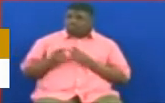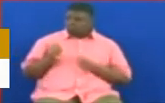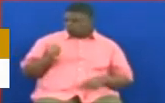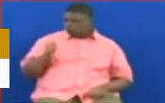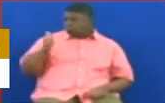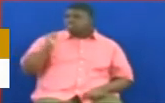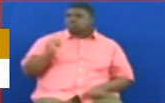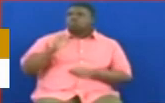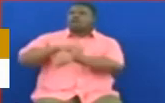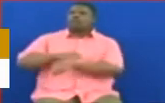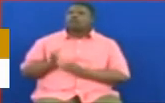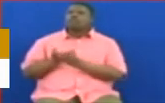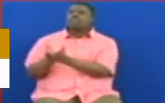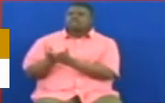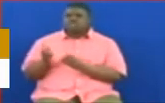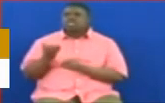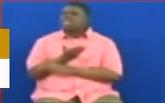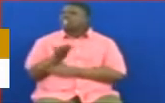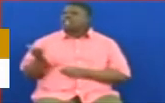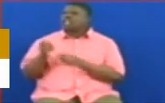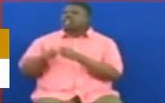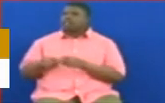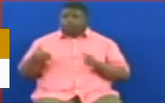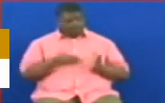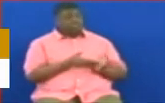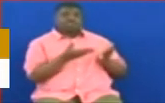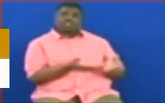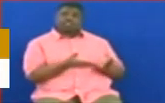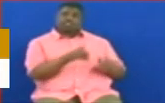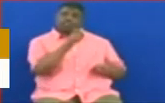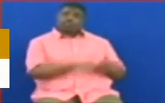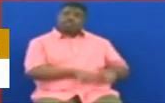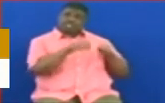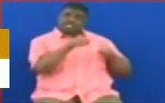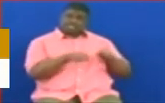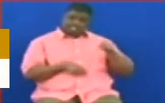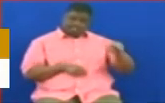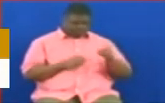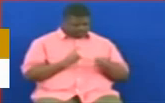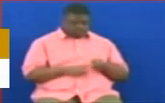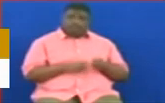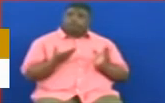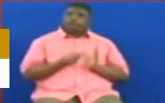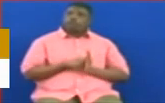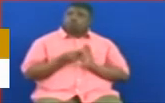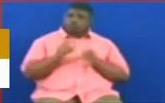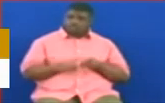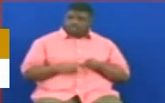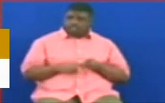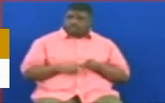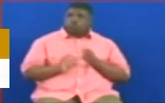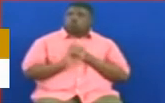2018 tumekamata meli ya Bohana Dawan, ambapo mpaka sasa hivi miliki na hoza pamoja na